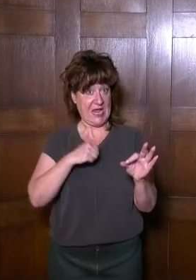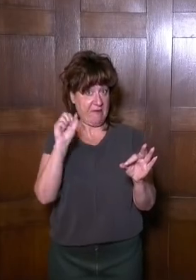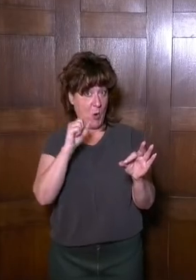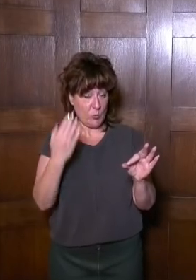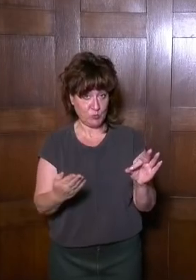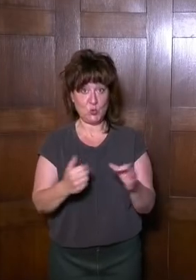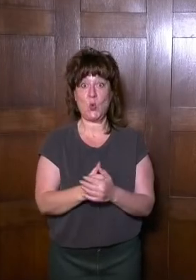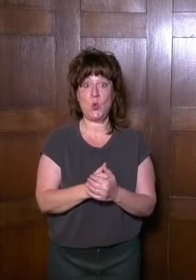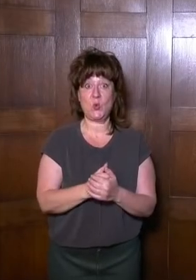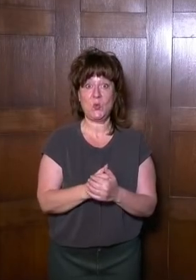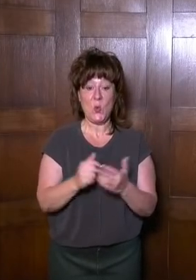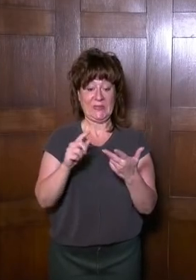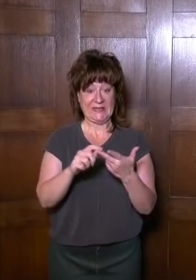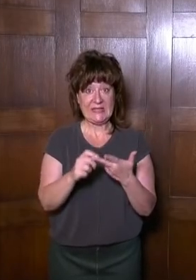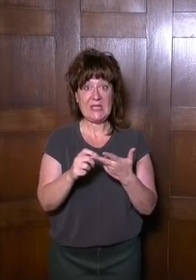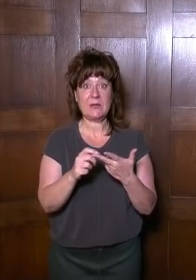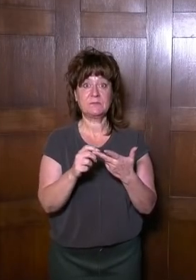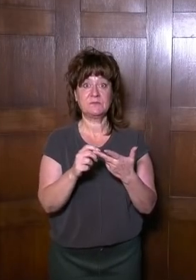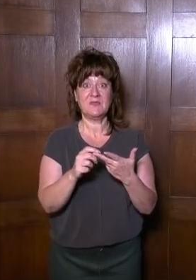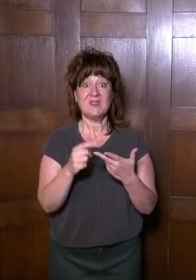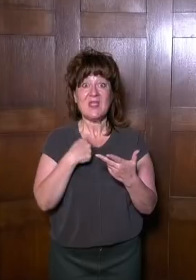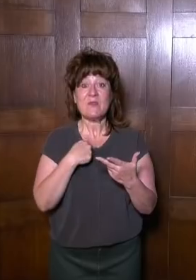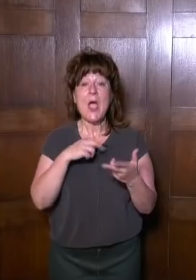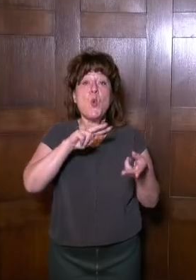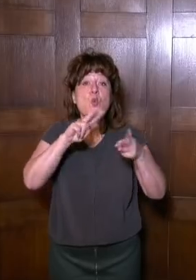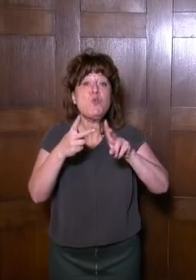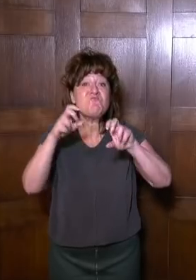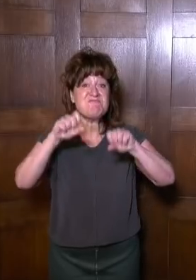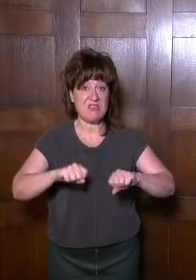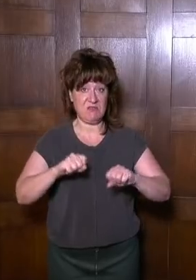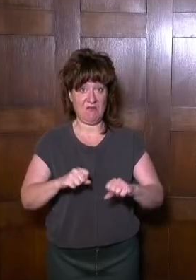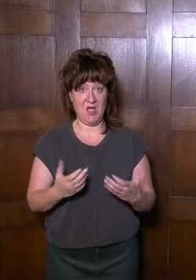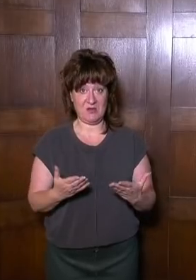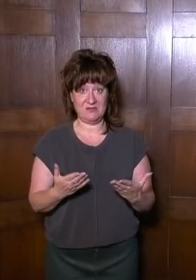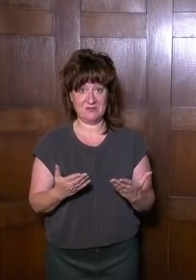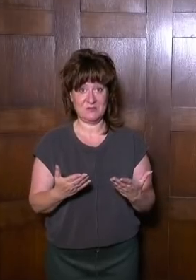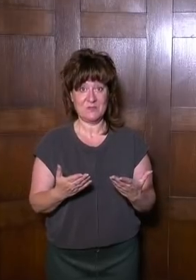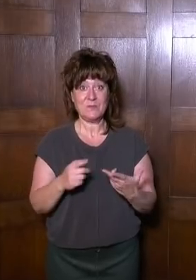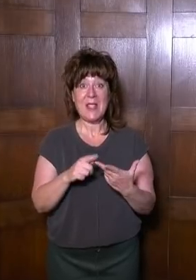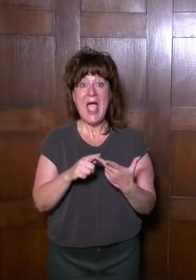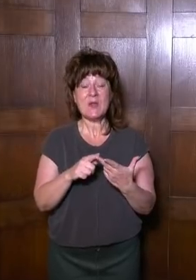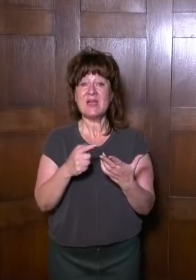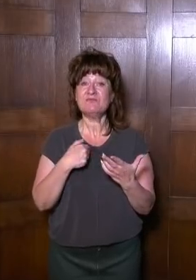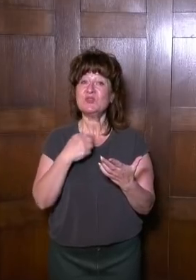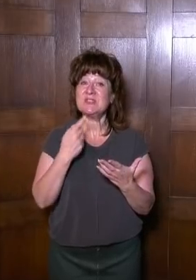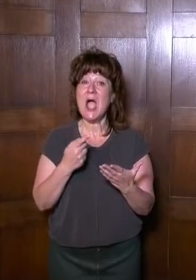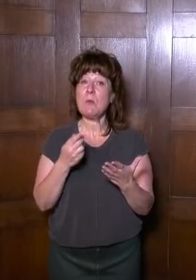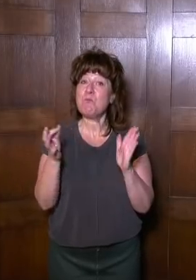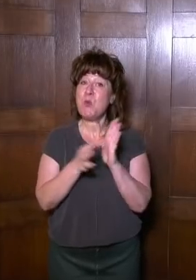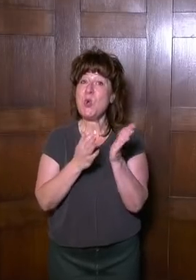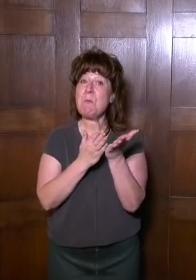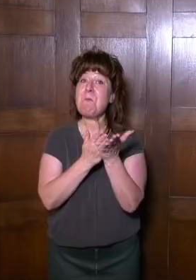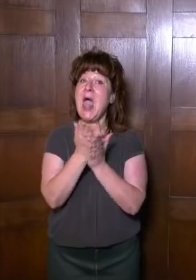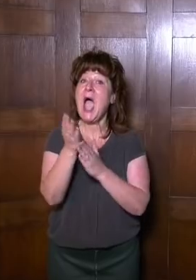kann. Und drittens, dass wir es auch handhaben können. Und da schließe ich an zu dem Punkt Planbarkeit. Das ist das, was ich